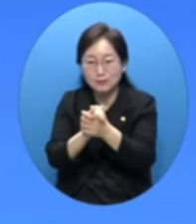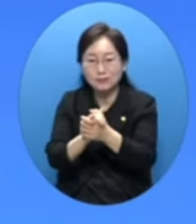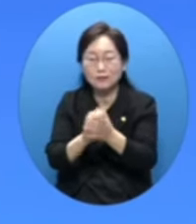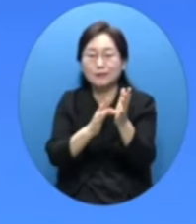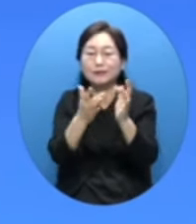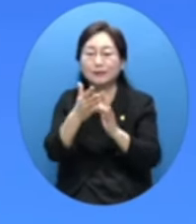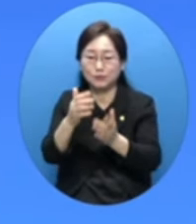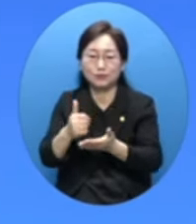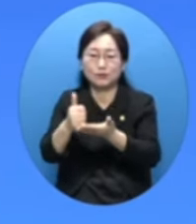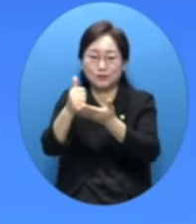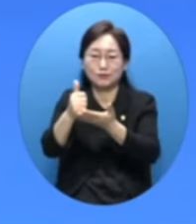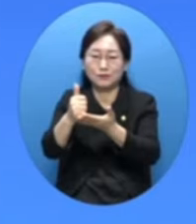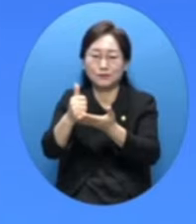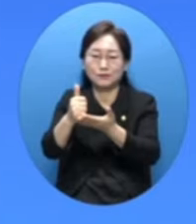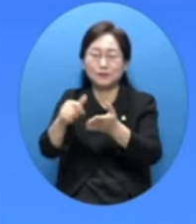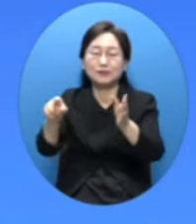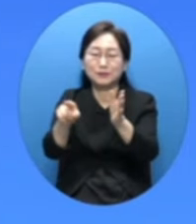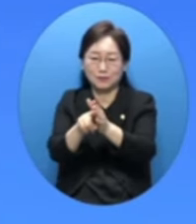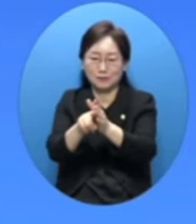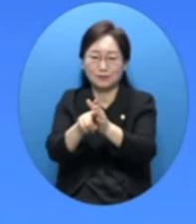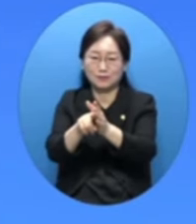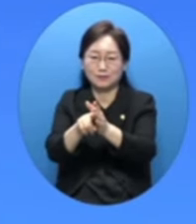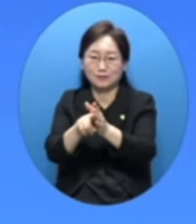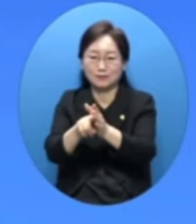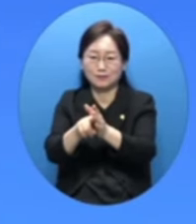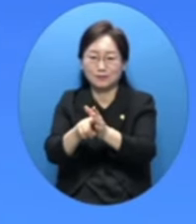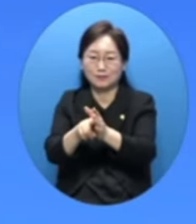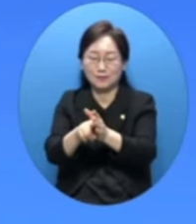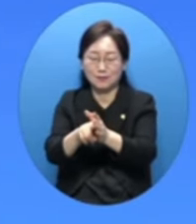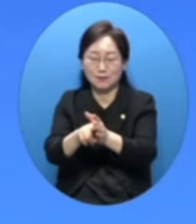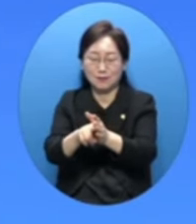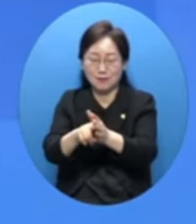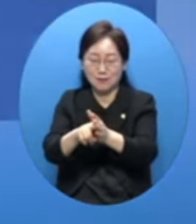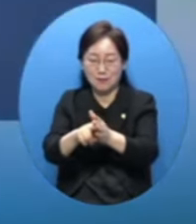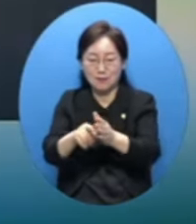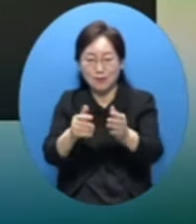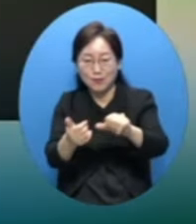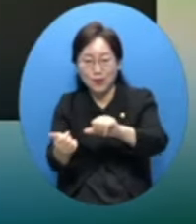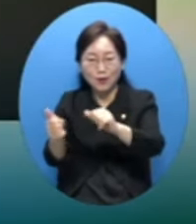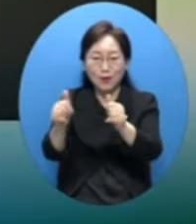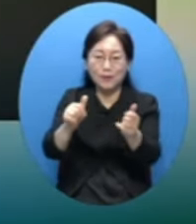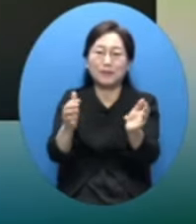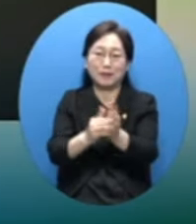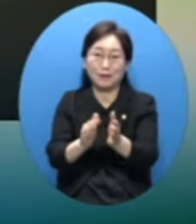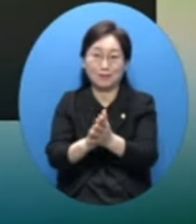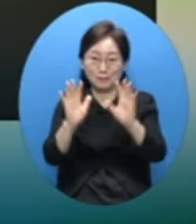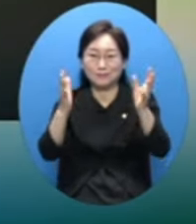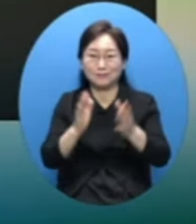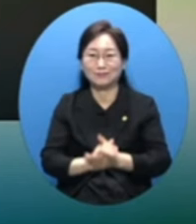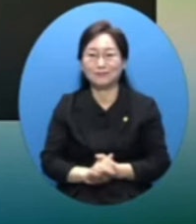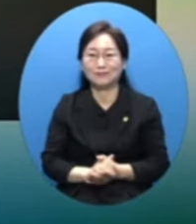예수를 믿고 세례를 받게 됩니다. 할렐루야.